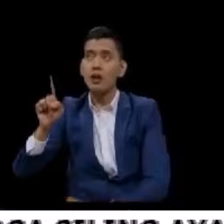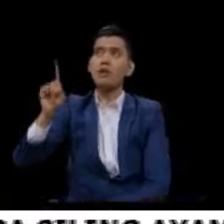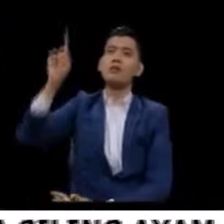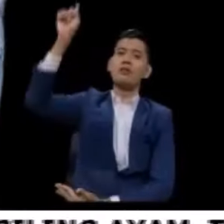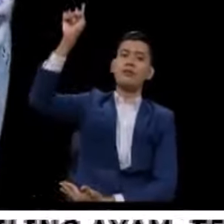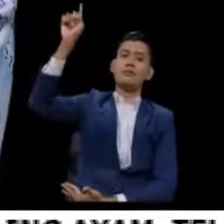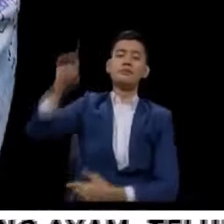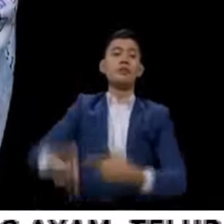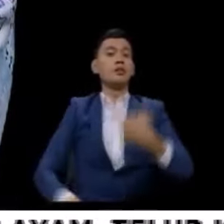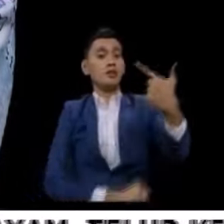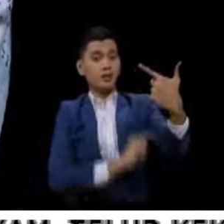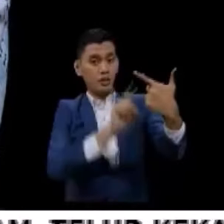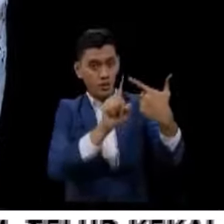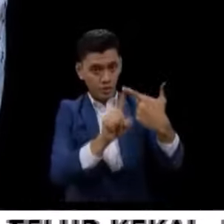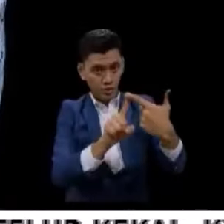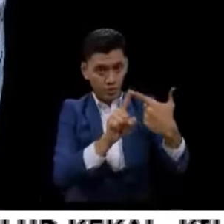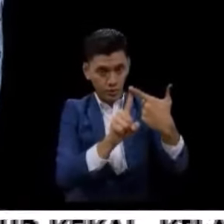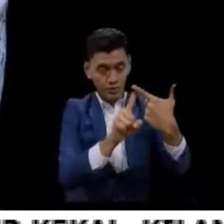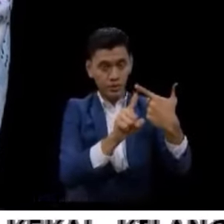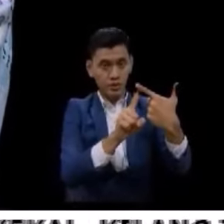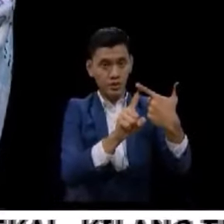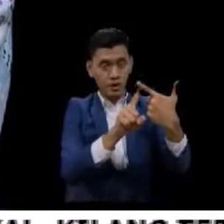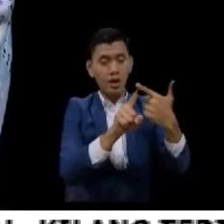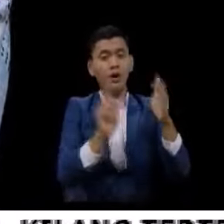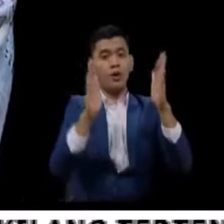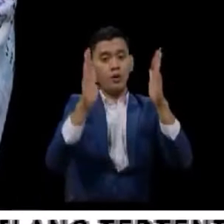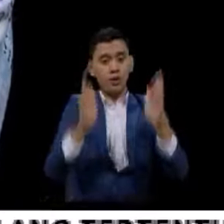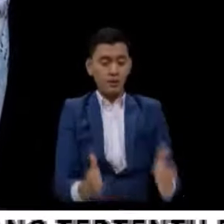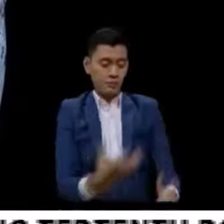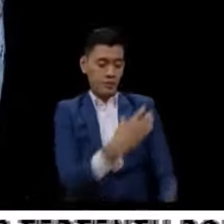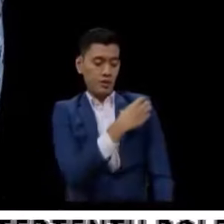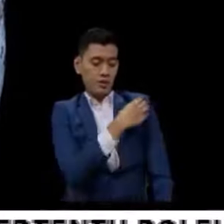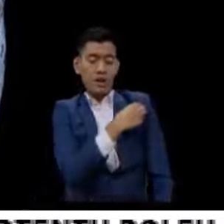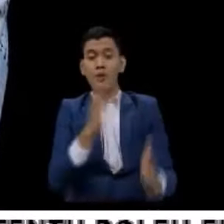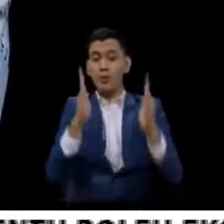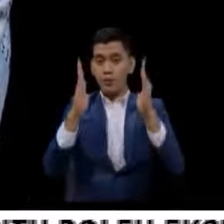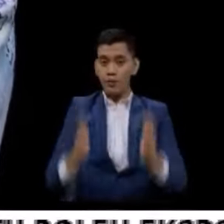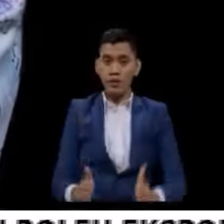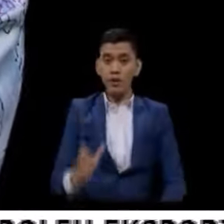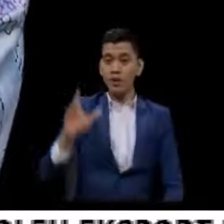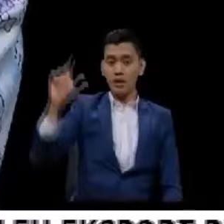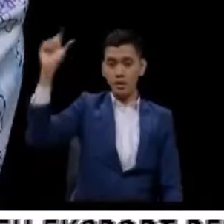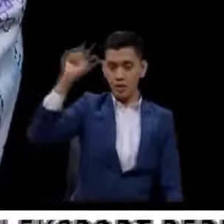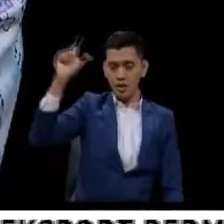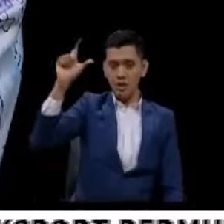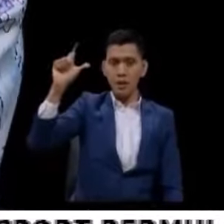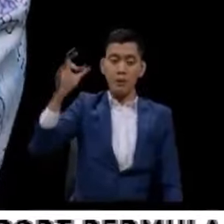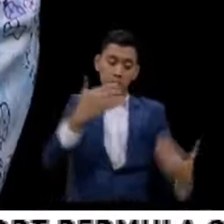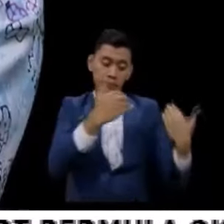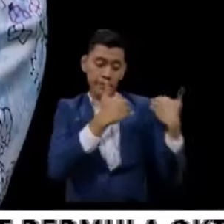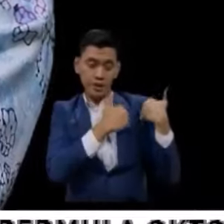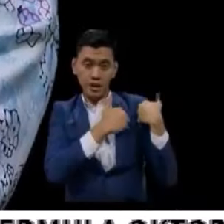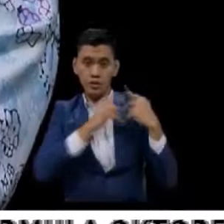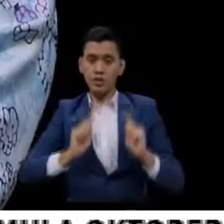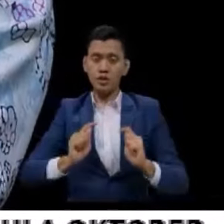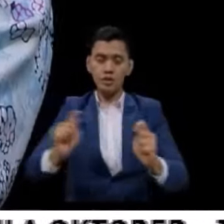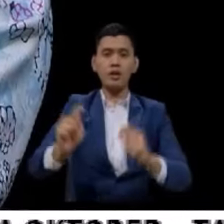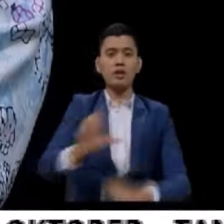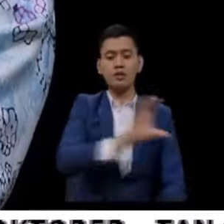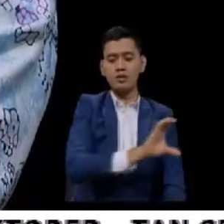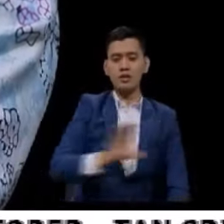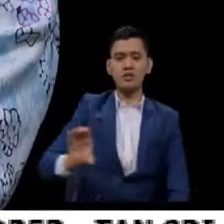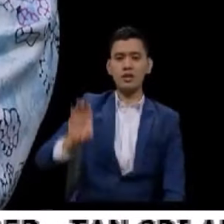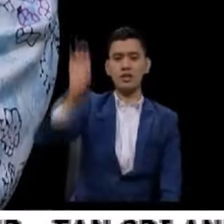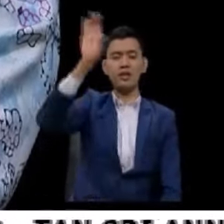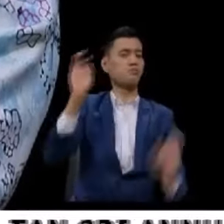dan ketinggiannya elah pihak berkuasa agama tentulah mereka nih yang ada kuasa-nya tidak kuasa untuk